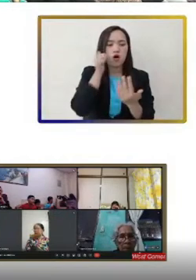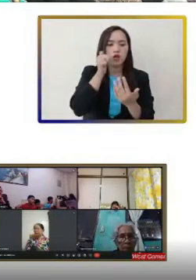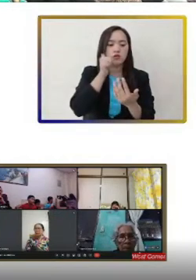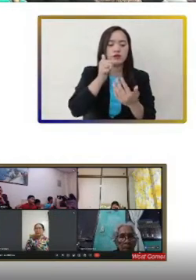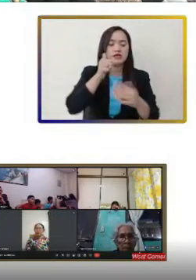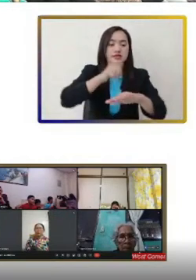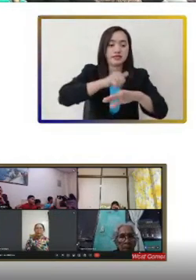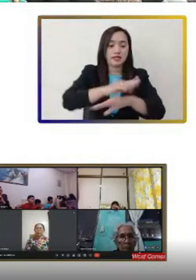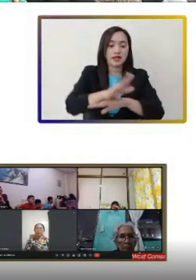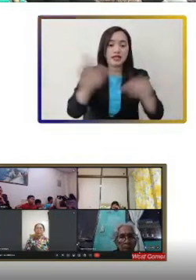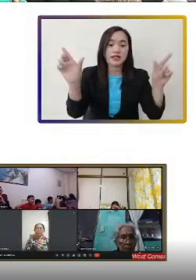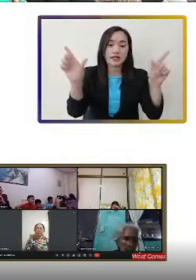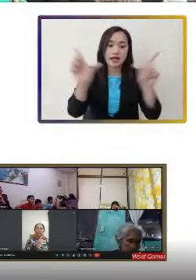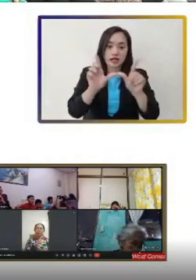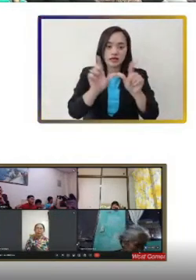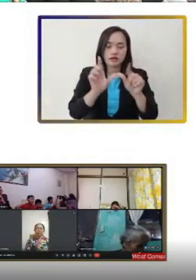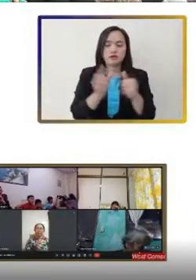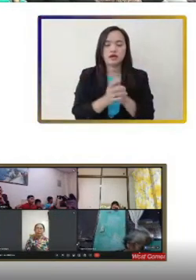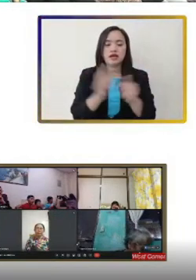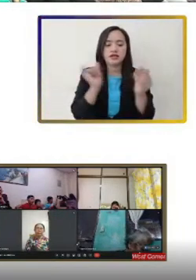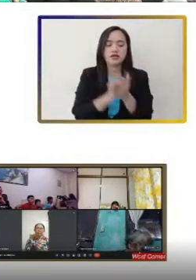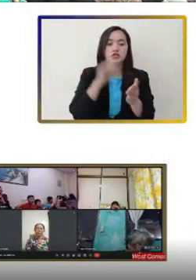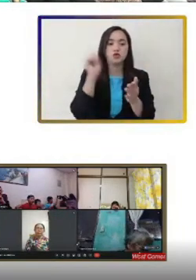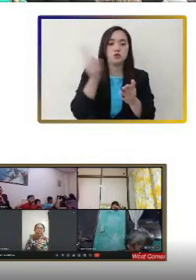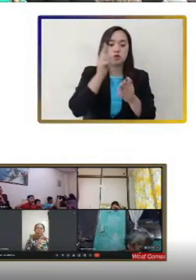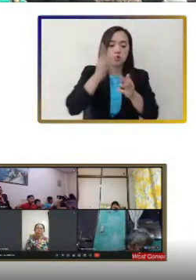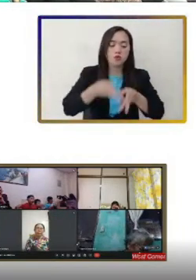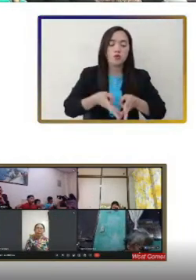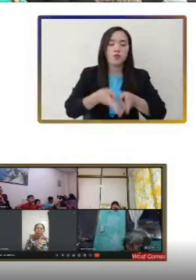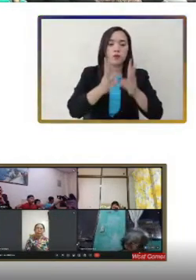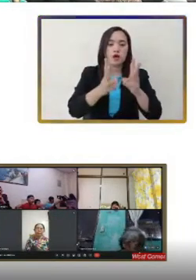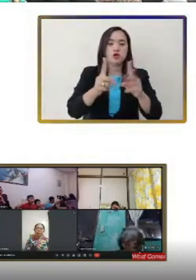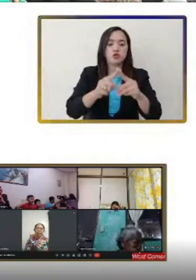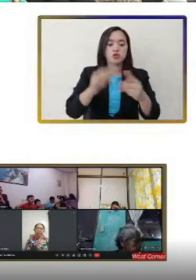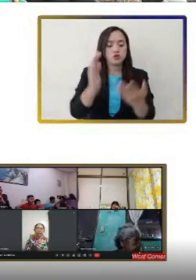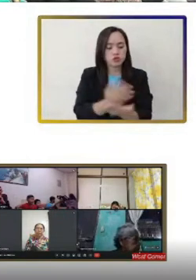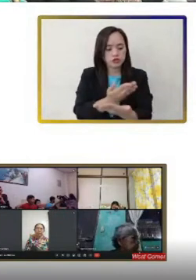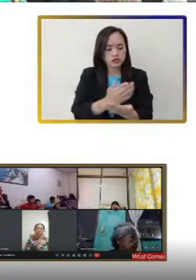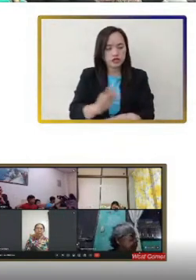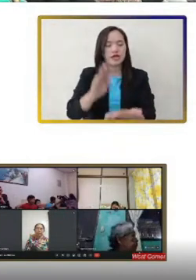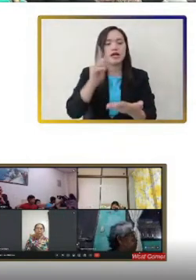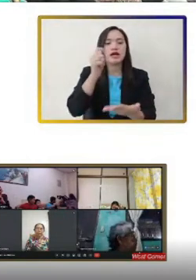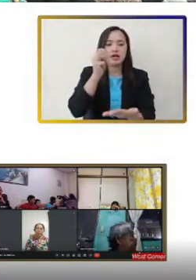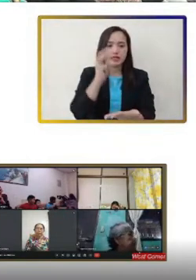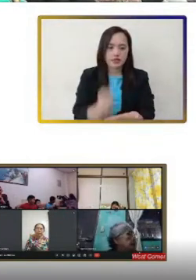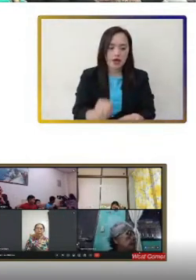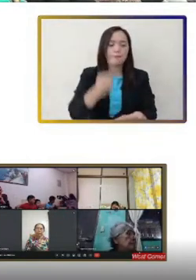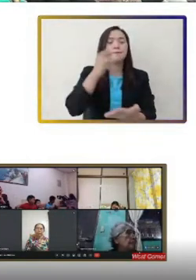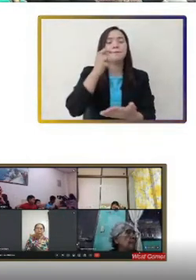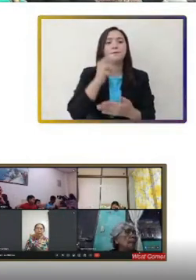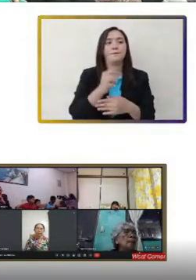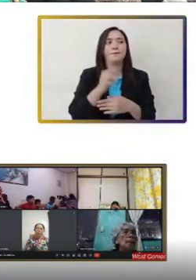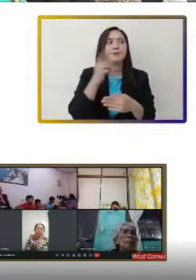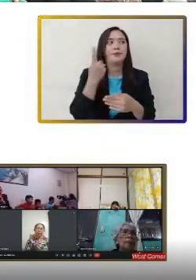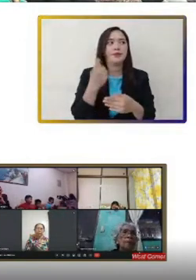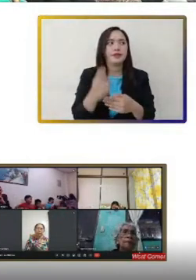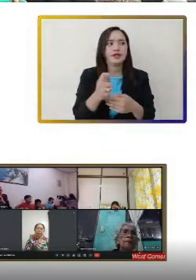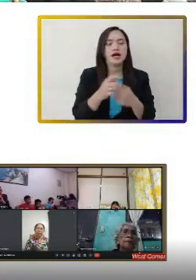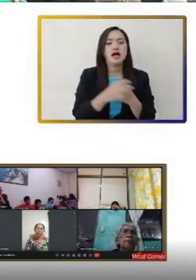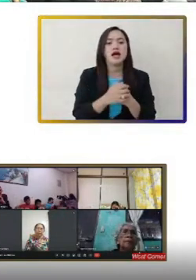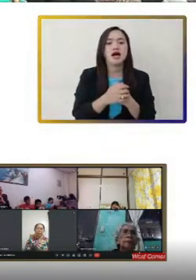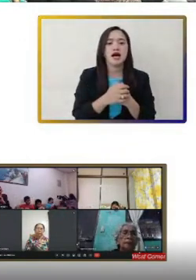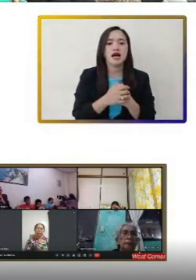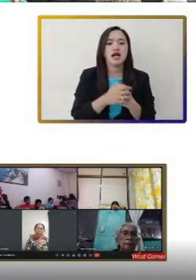way para maibahagi po natin sa kanila ang programa po natin at ang kung anong meron po tayo